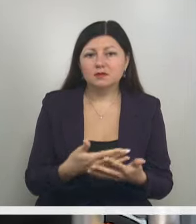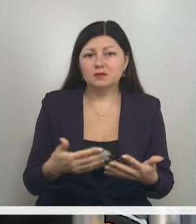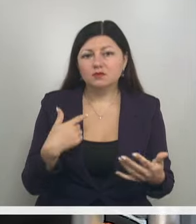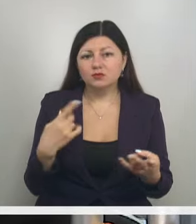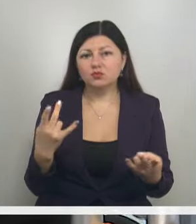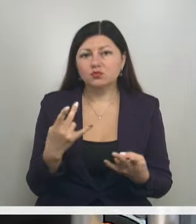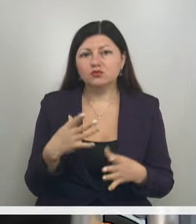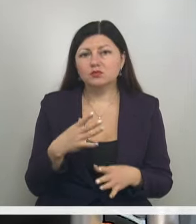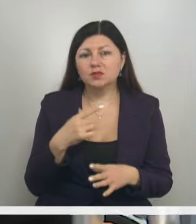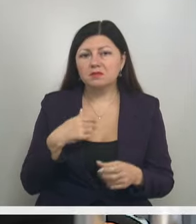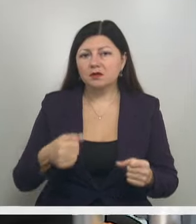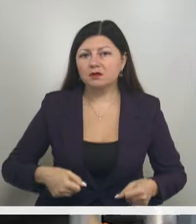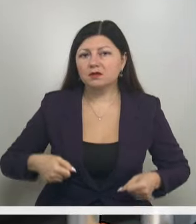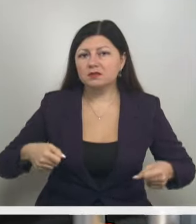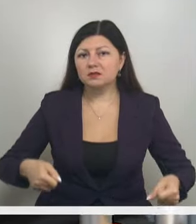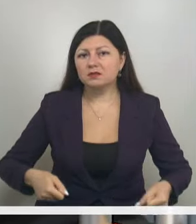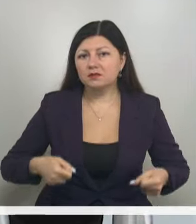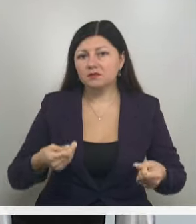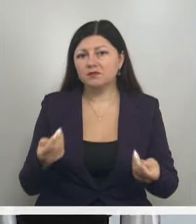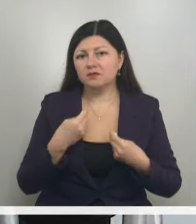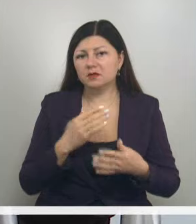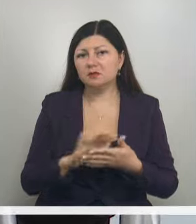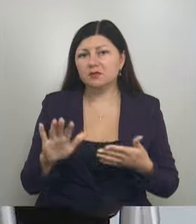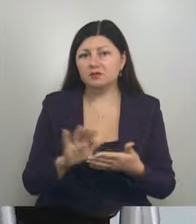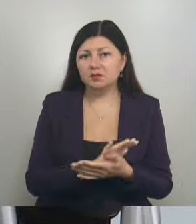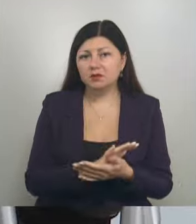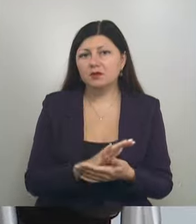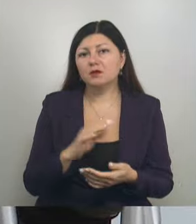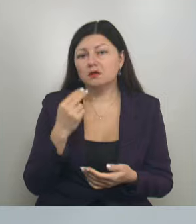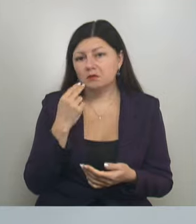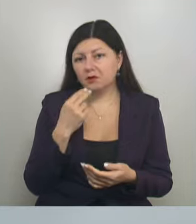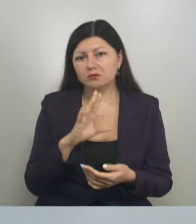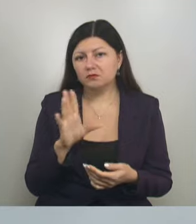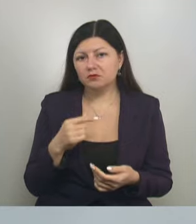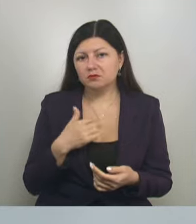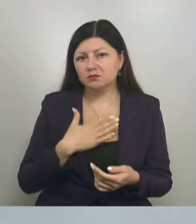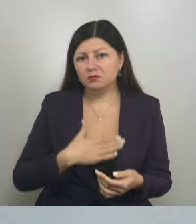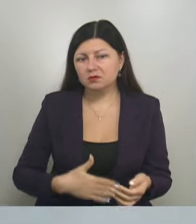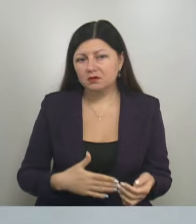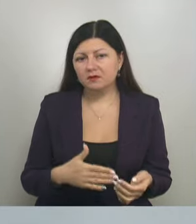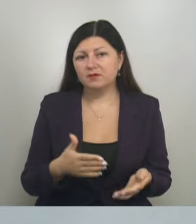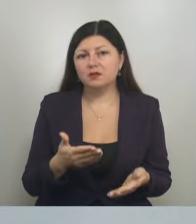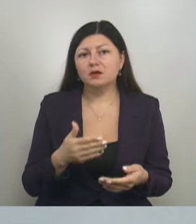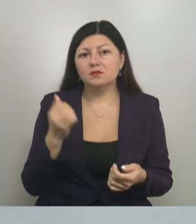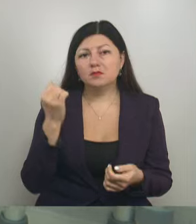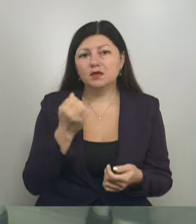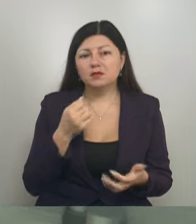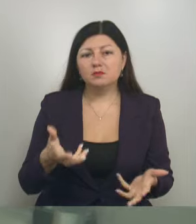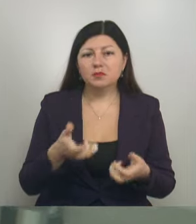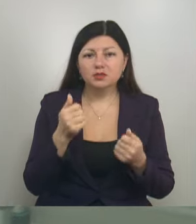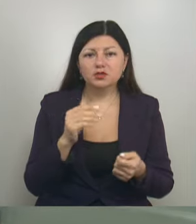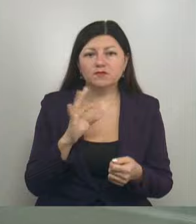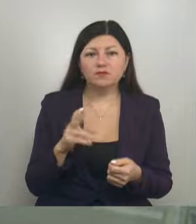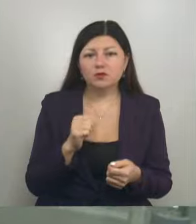я нуждался в костылях, мне выдали бесплатно. По качеству меня все устраивает. Благодаря поддержке фонда «Поколение» в прокатном